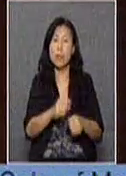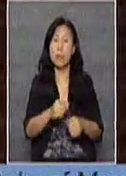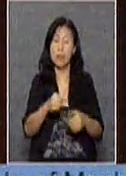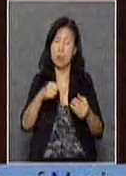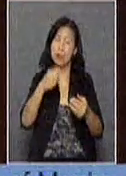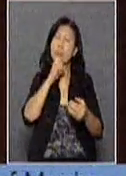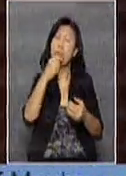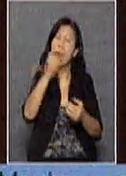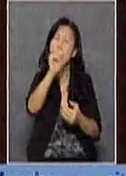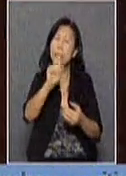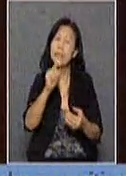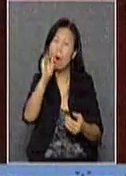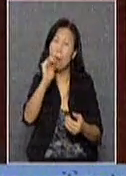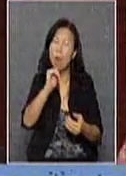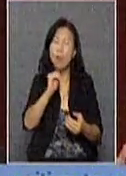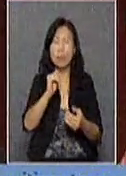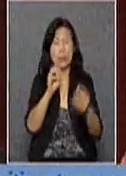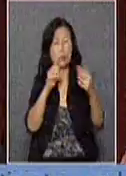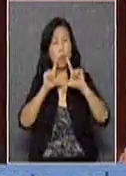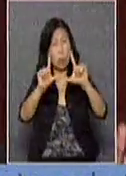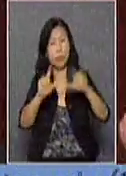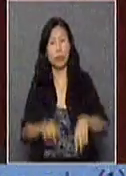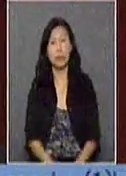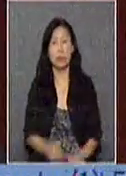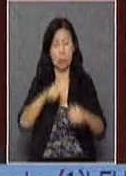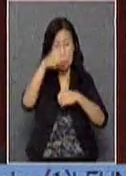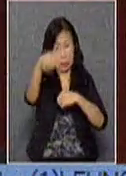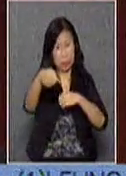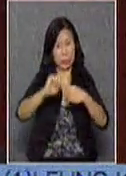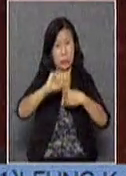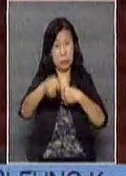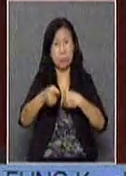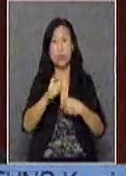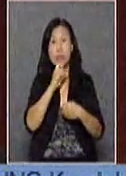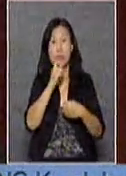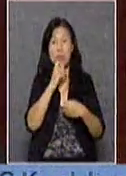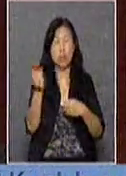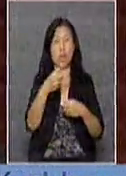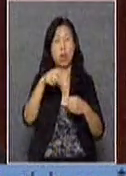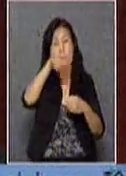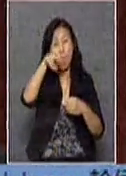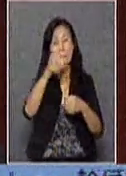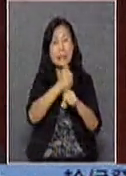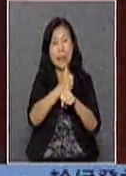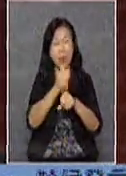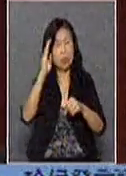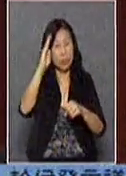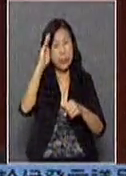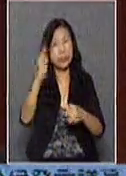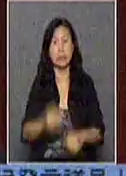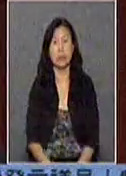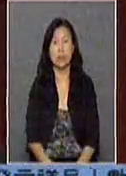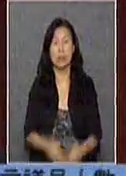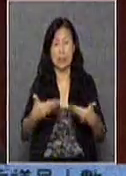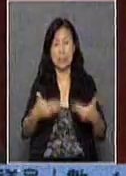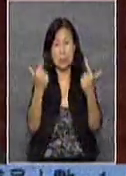可以去回應咧？ 咁你應該另外揾場合啦，啊，黃國興議員，對唔住，因為我哋而家呢項辯